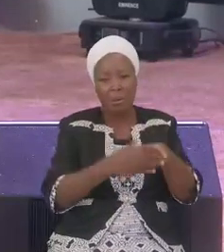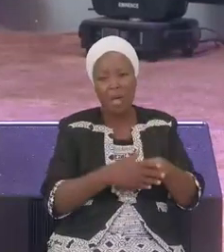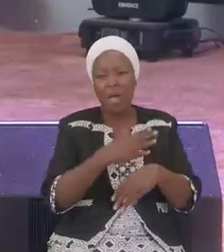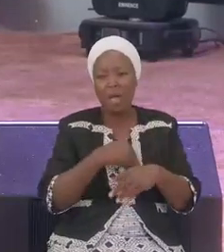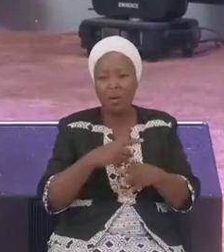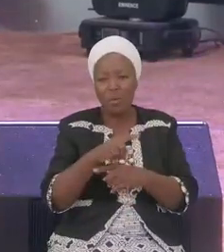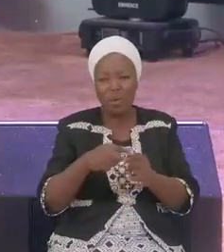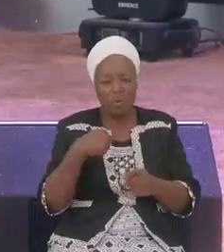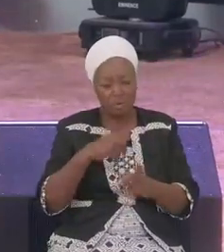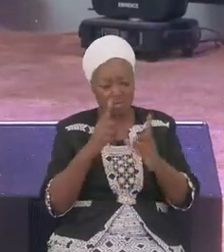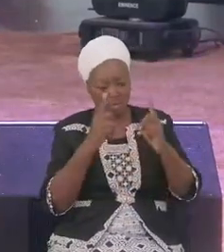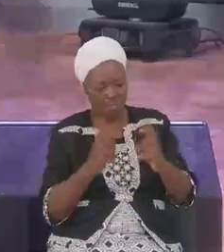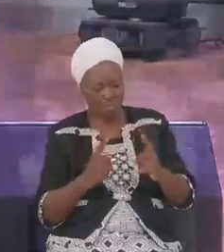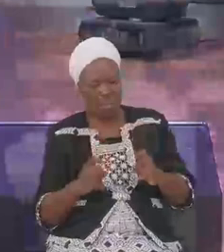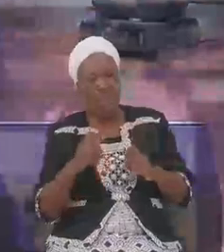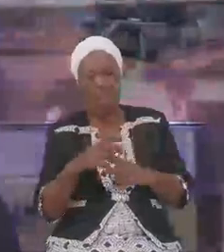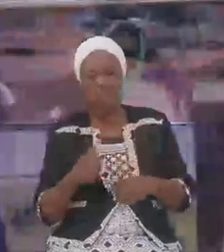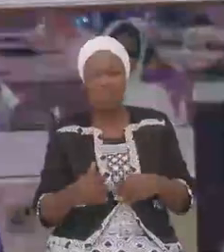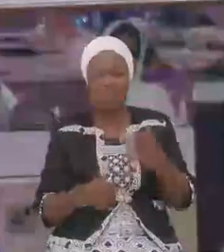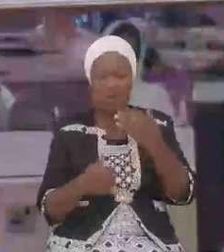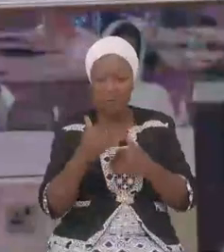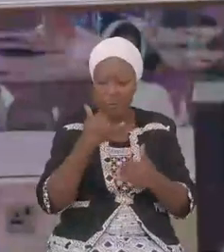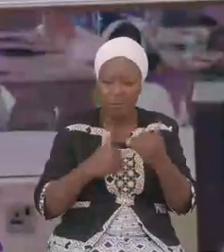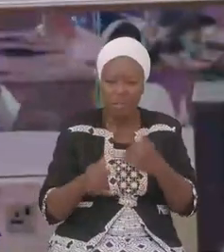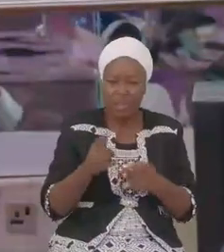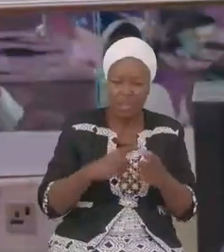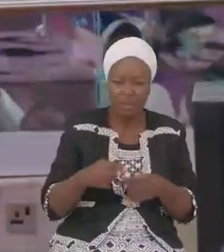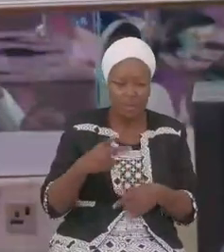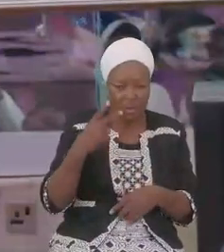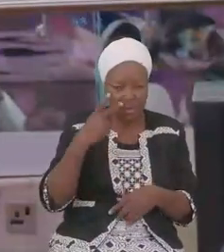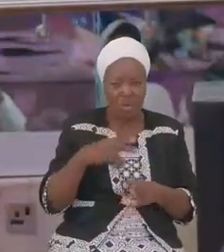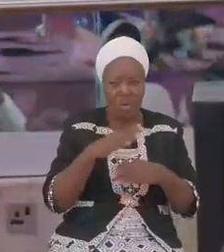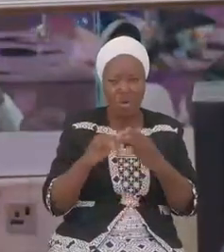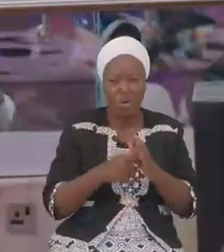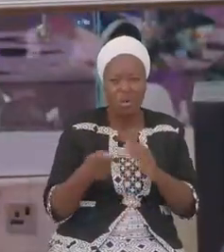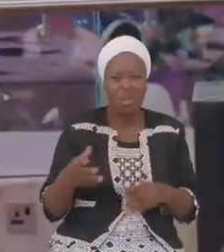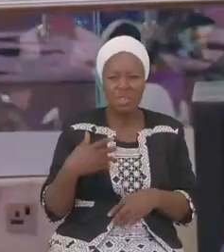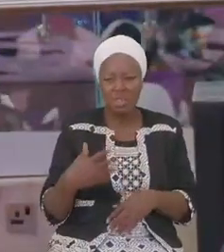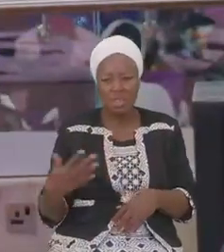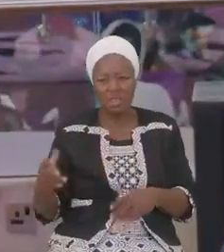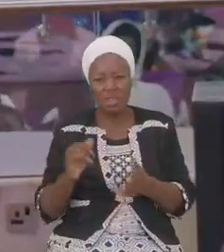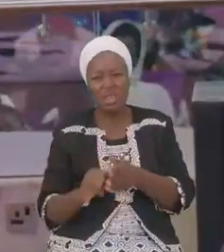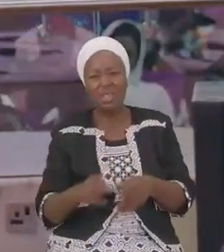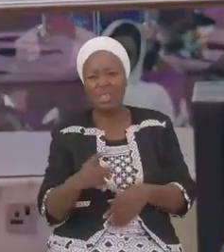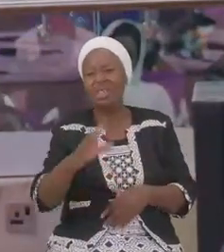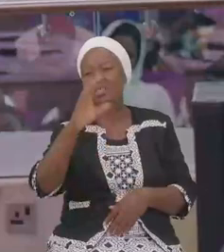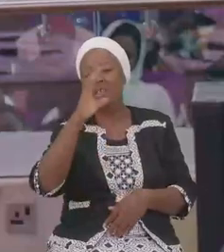Lorsqu'on l'examine, lorsqu'on fouille sa valise, on voit des choses qu'on